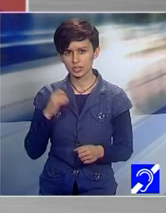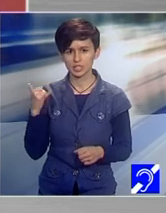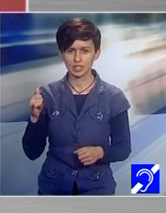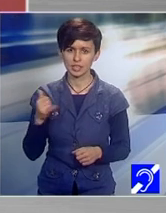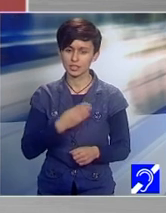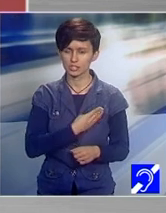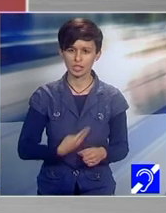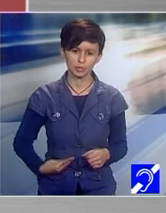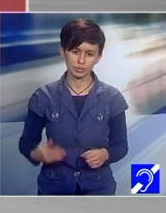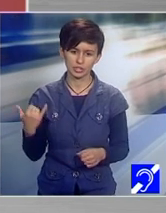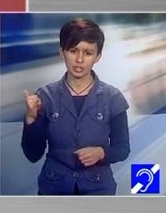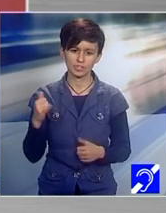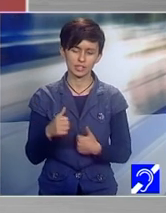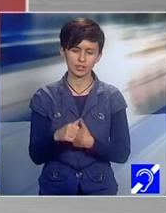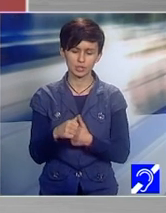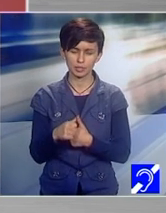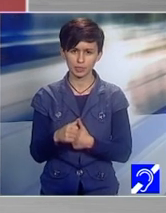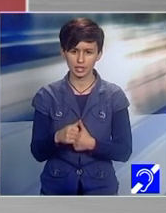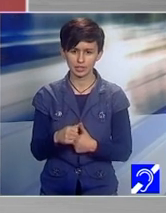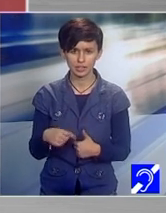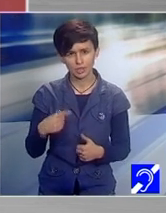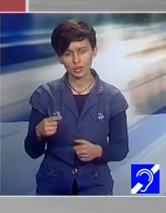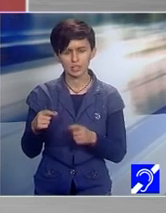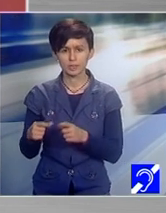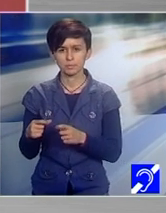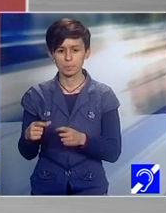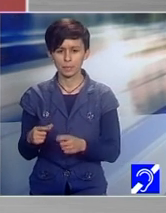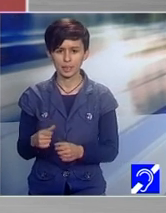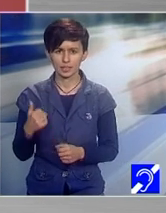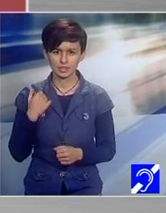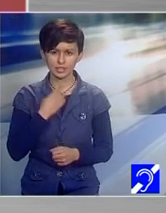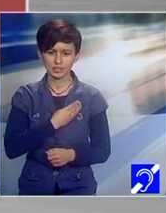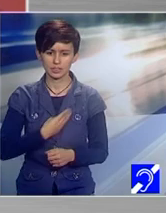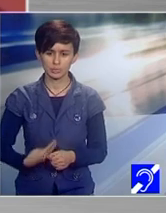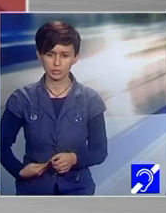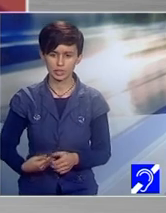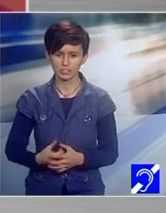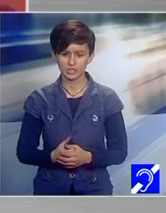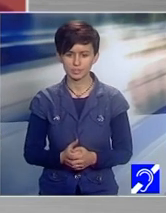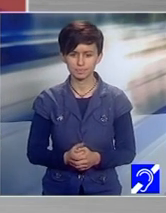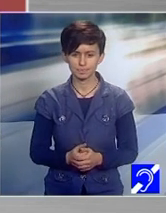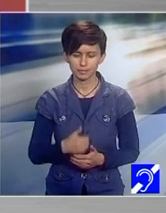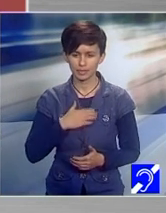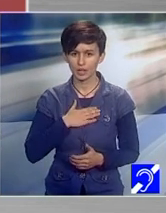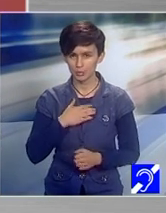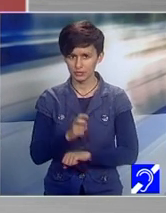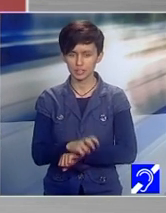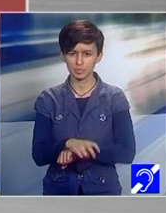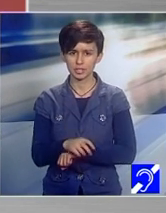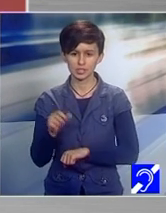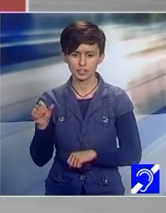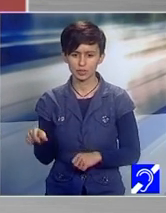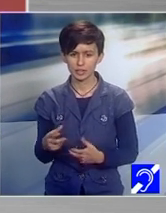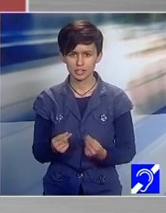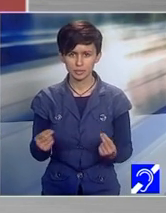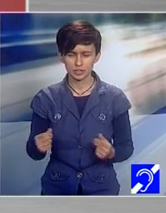a venit iarăși un prieten drag, conferențiarul moldovan de la o altă clinică din București. Deci am avut participanți